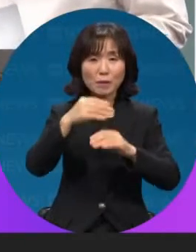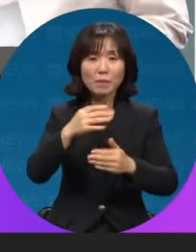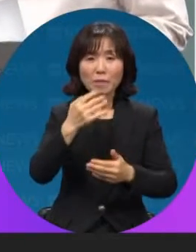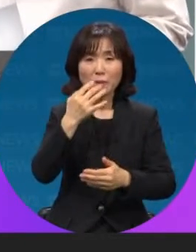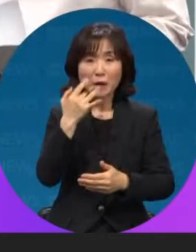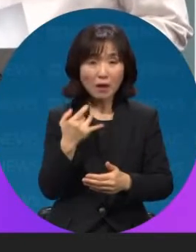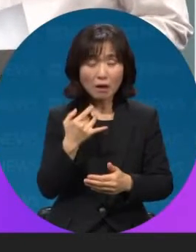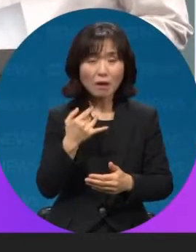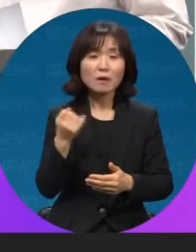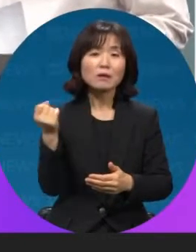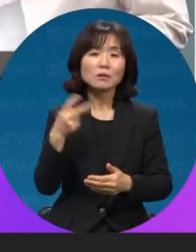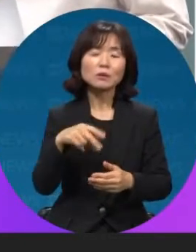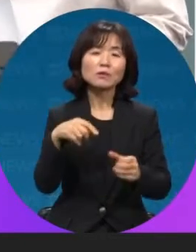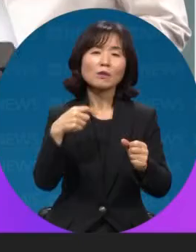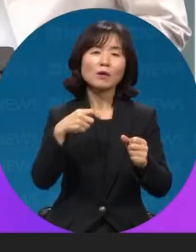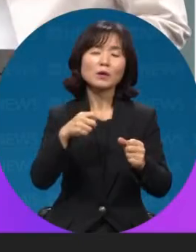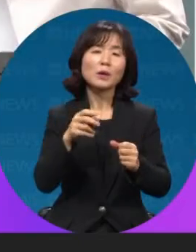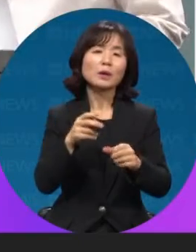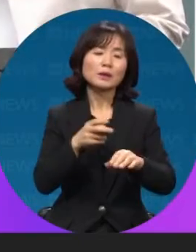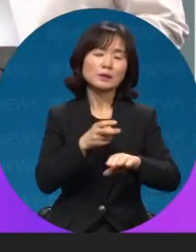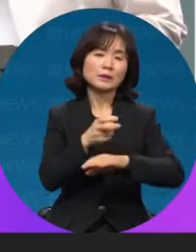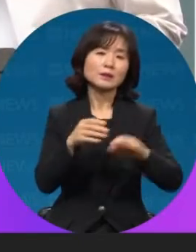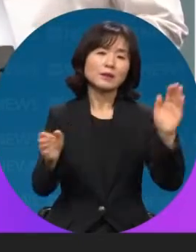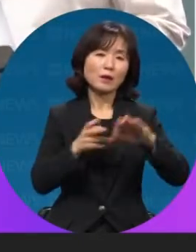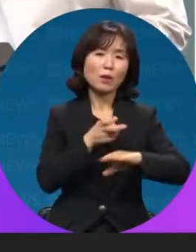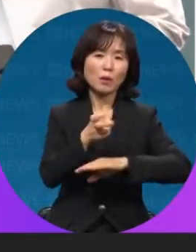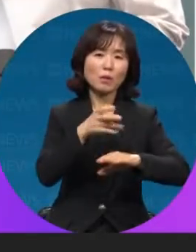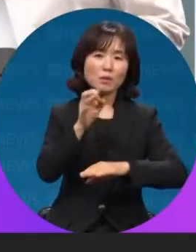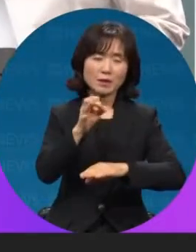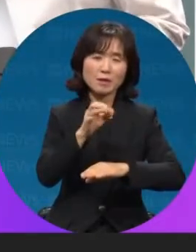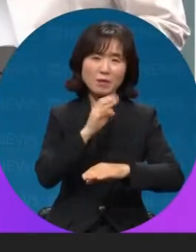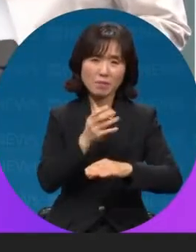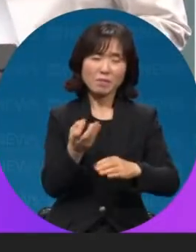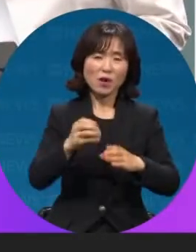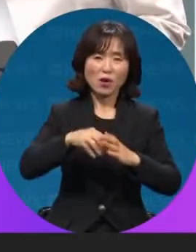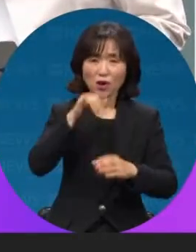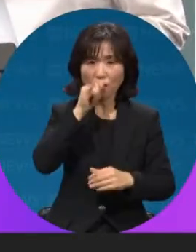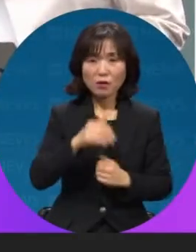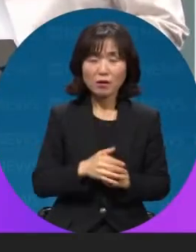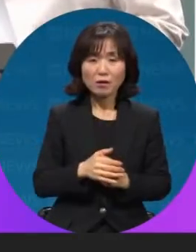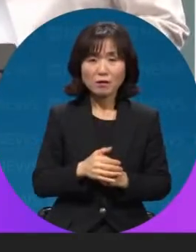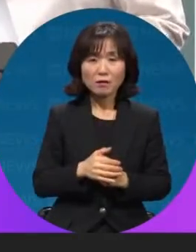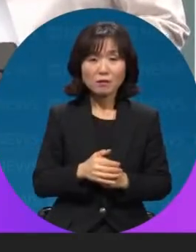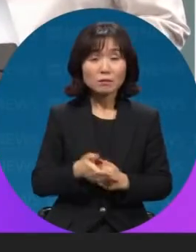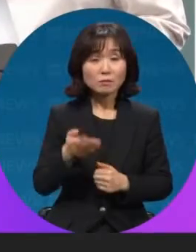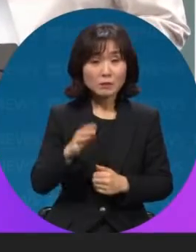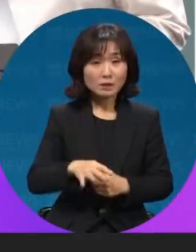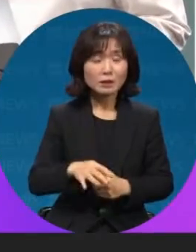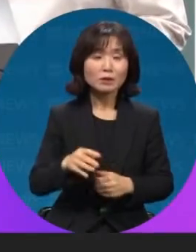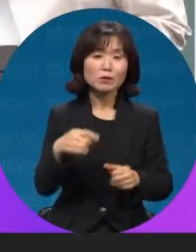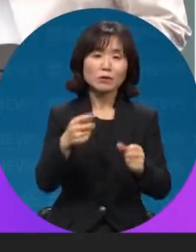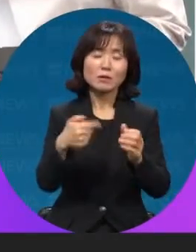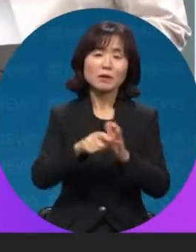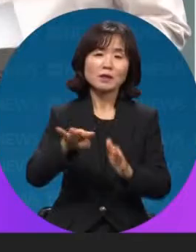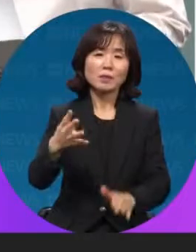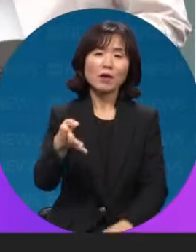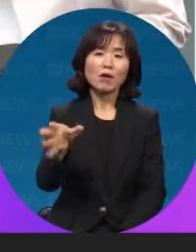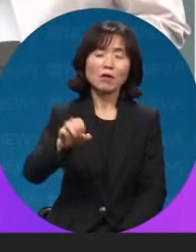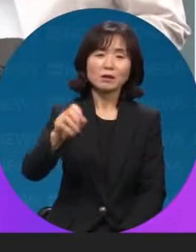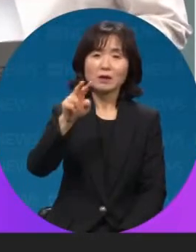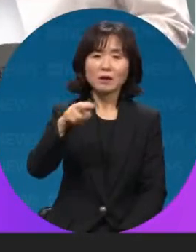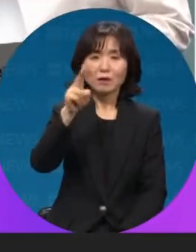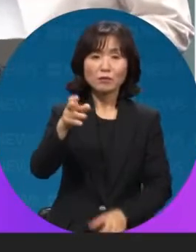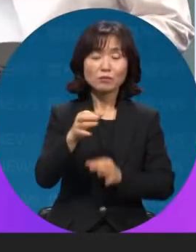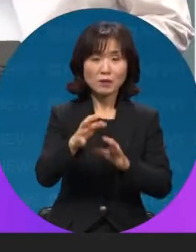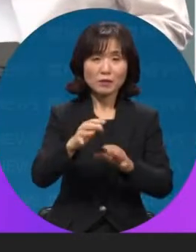같은 소규모 대체 만 포함 이 됐습니다 한줄기 희망 은 현재 교육을 위해서 400억 달러를 투자하는 별도 법안이